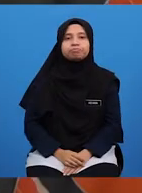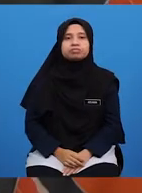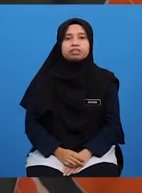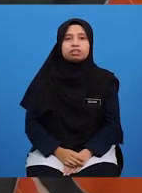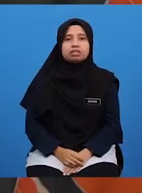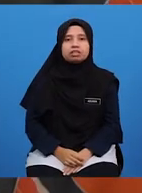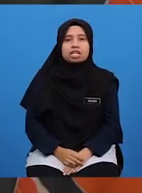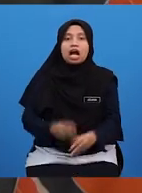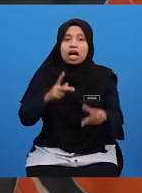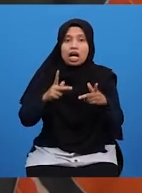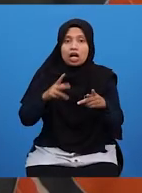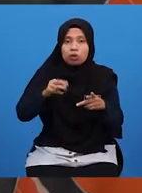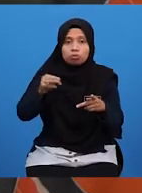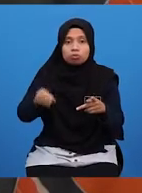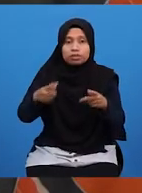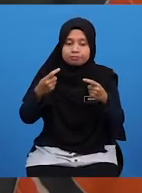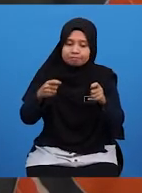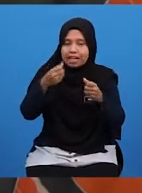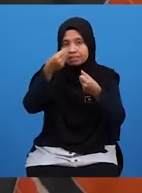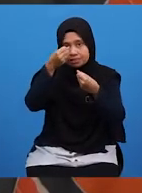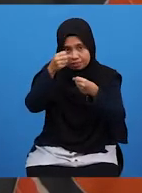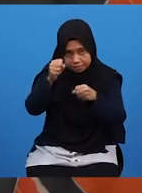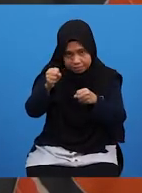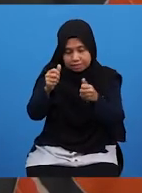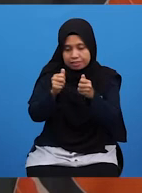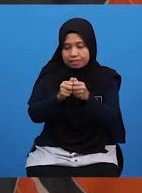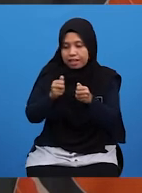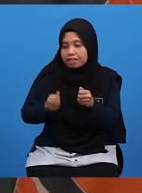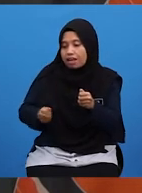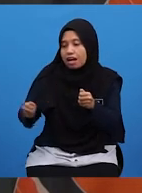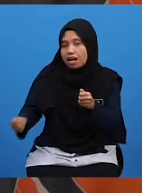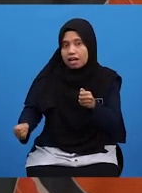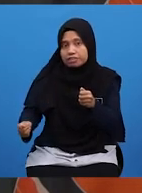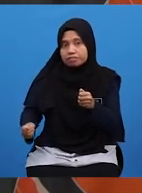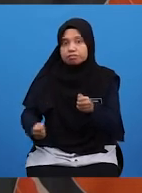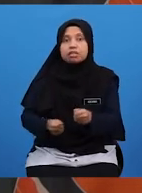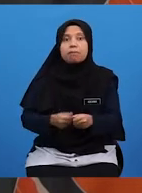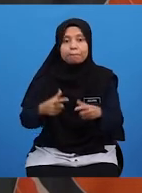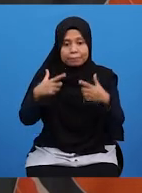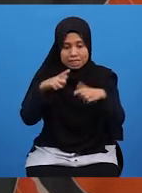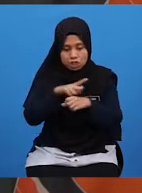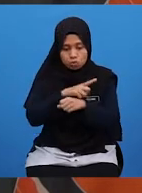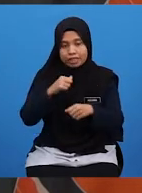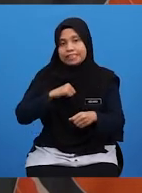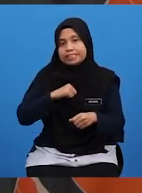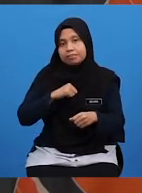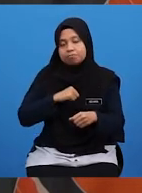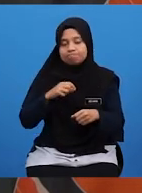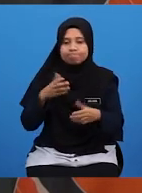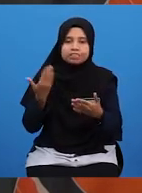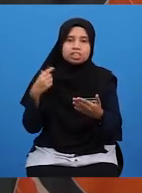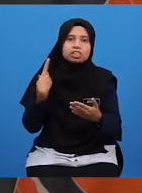Baiklah, sekiranya murid-murid telah bersedia dengan alat pelindungan diri, jom kita lakukan proses yang